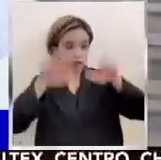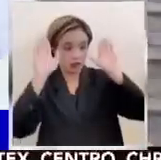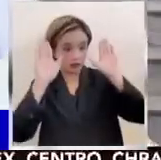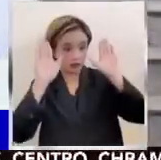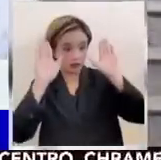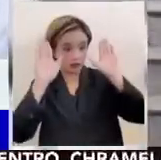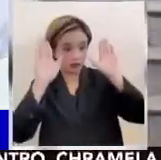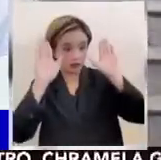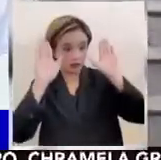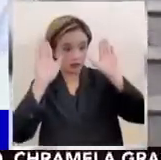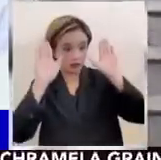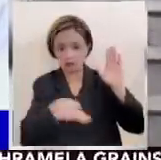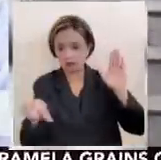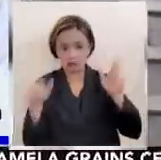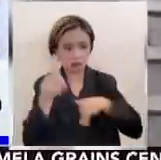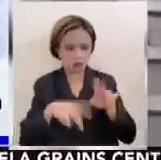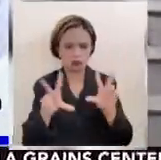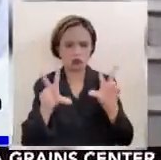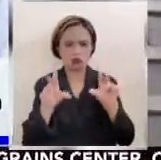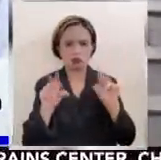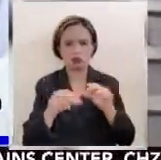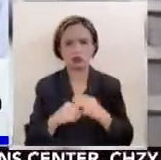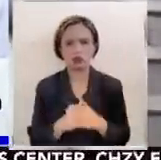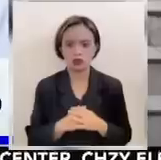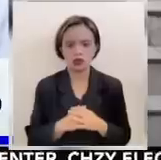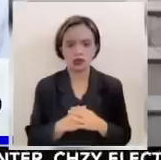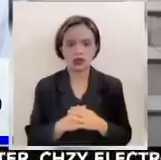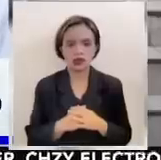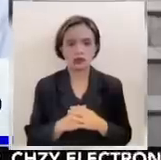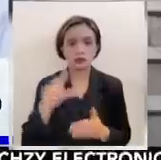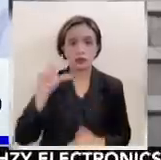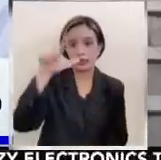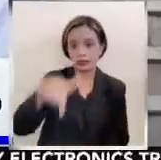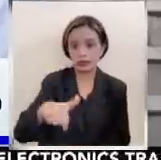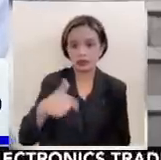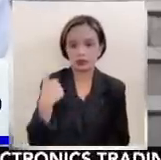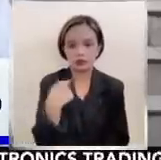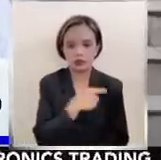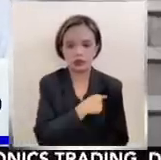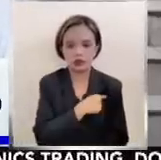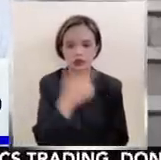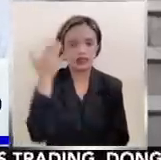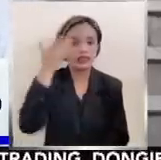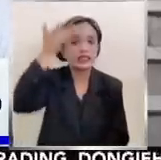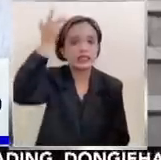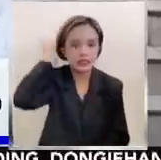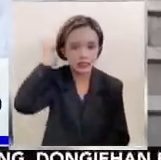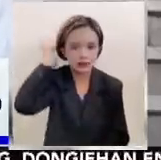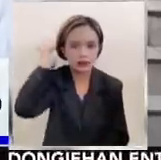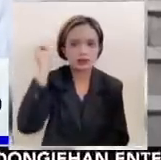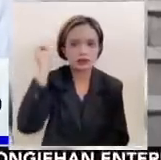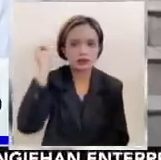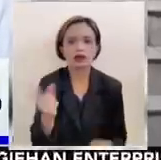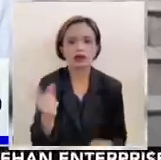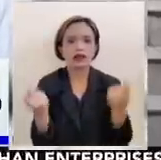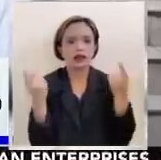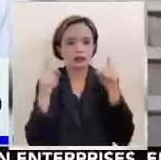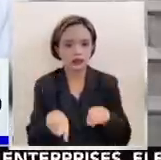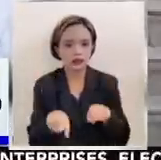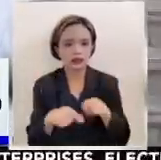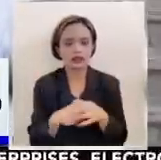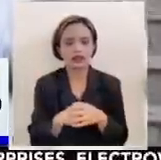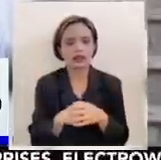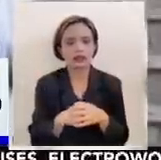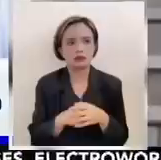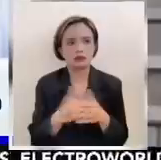anybody. Baka mamaya they might think that we are insensitive to what's happening. No, we're not. We're very